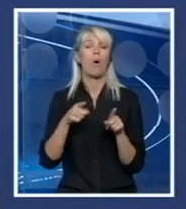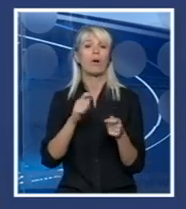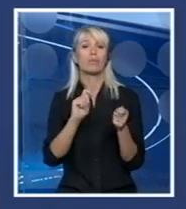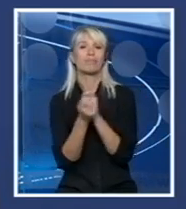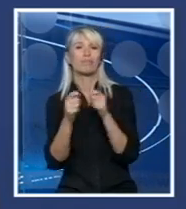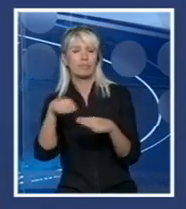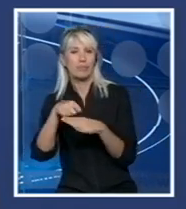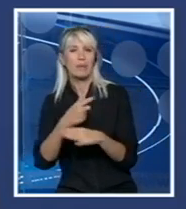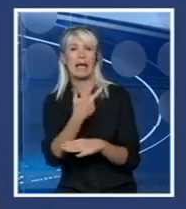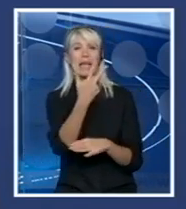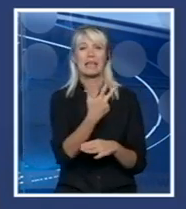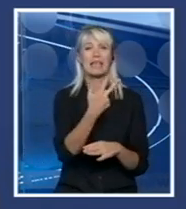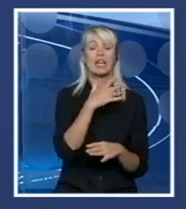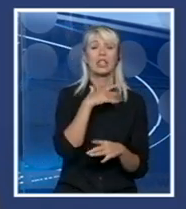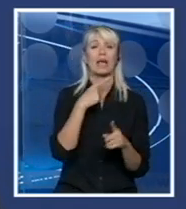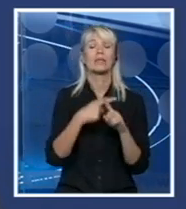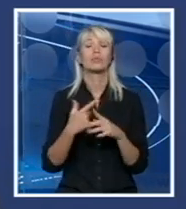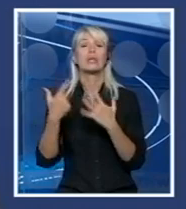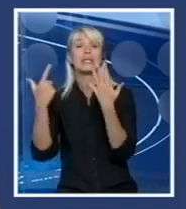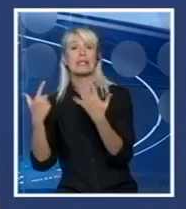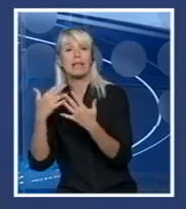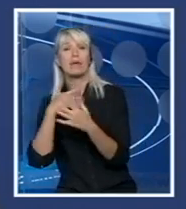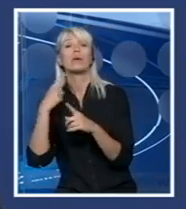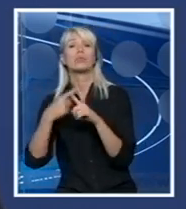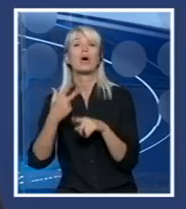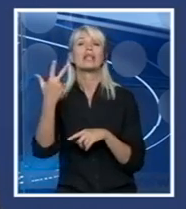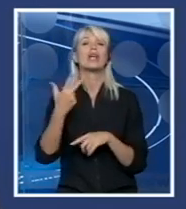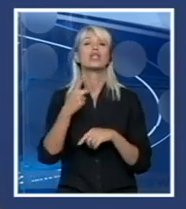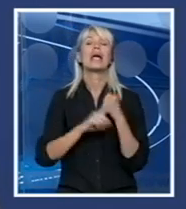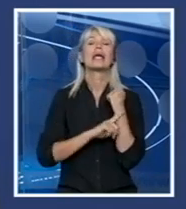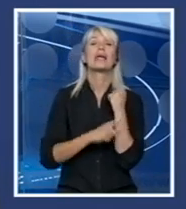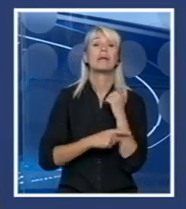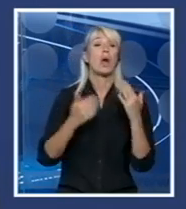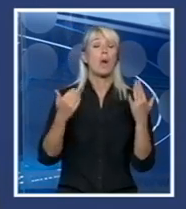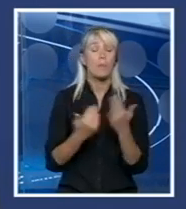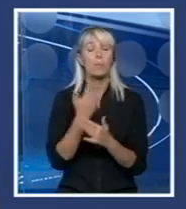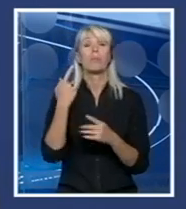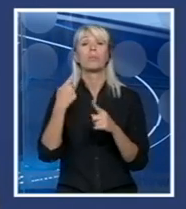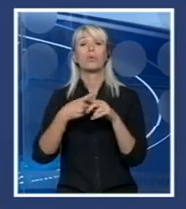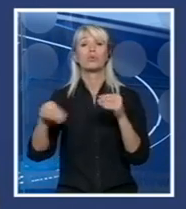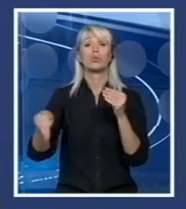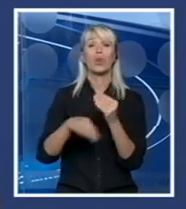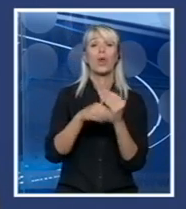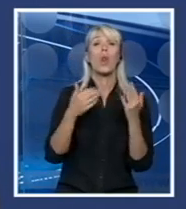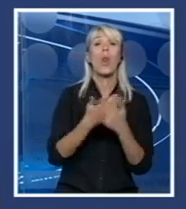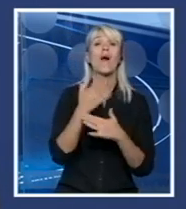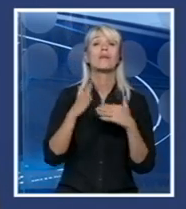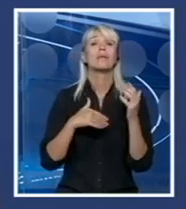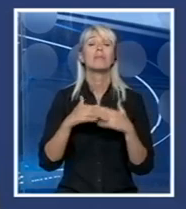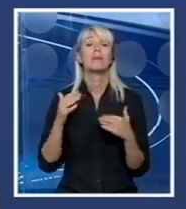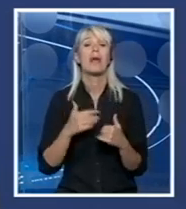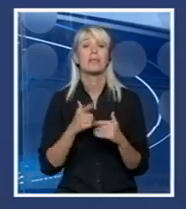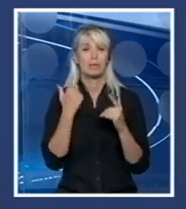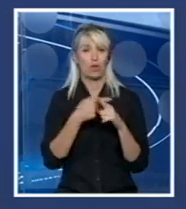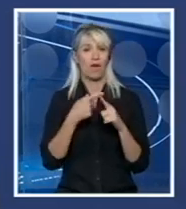škole, su oni na redu i treći gimnazije. Posebno imamo novi predmet digitalni svet, znači apsolutno u kontinuitetu idu znači,